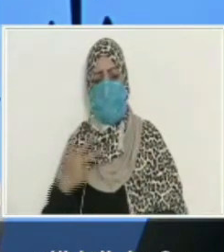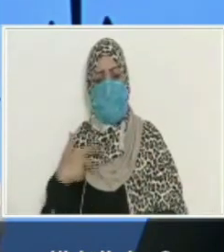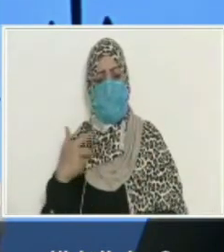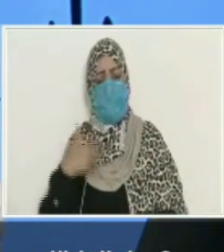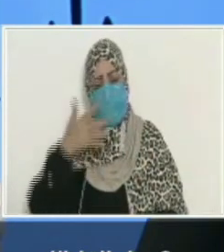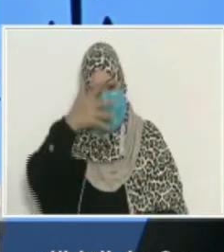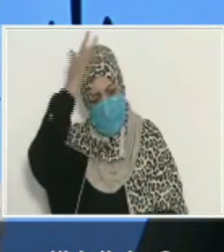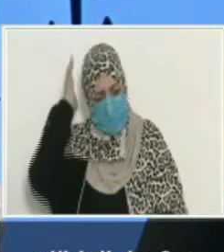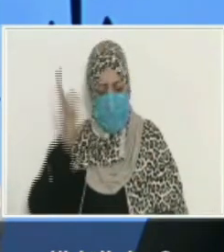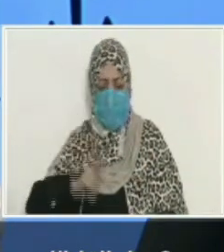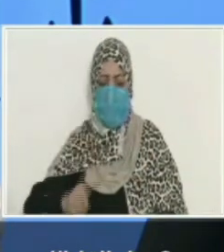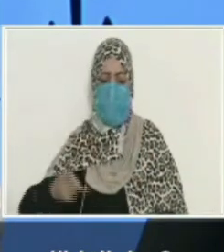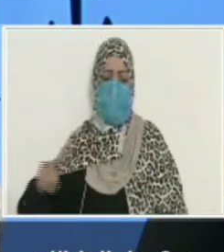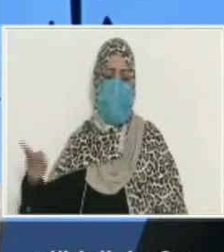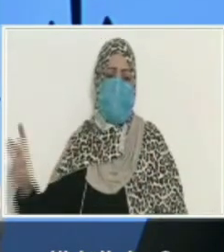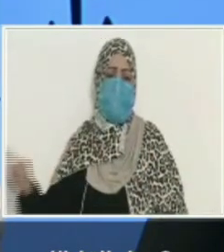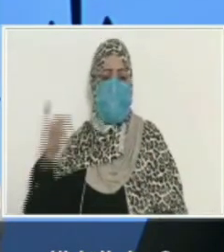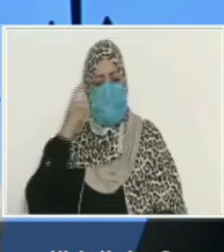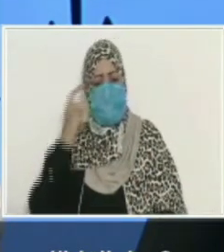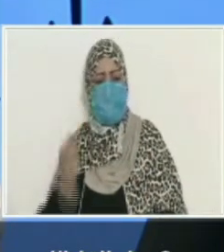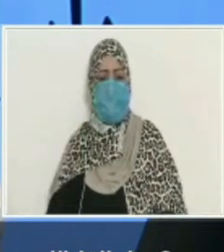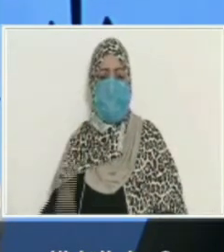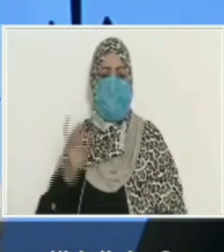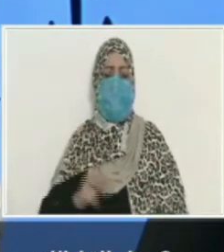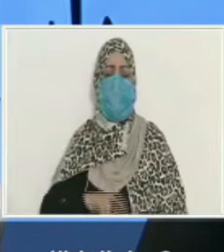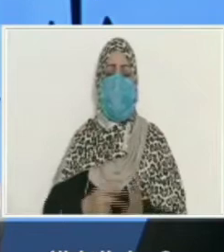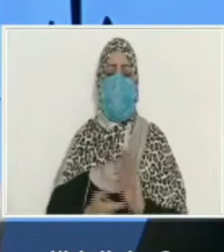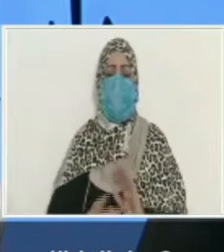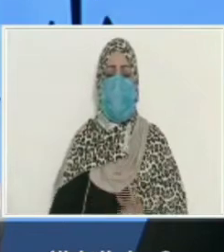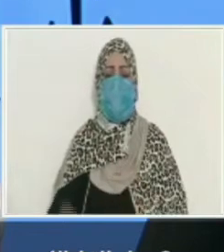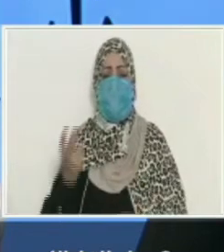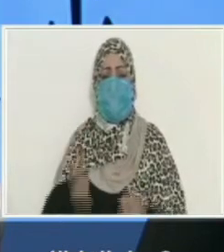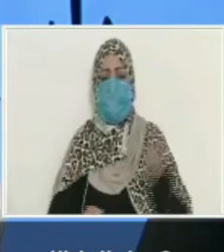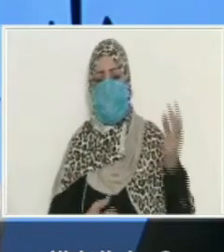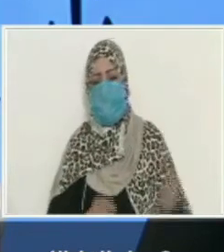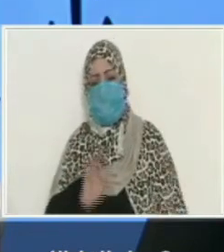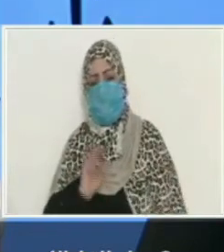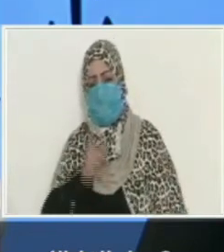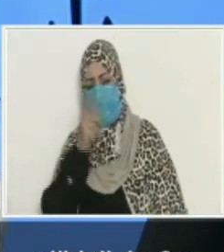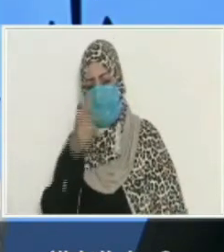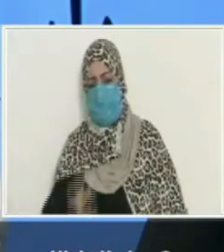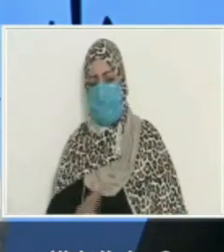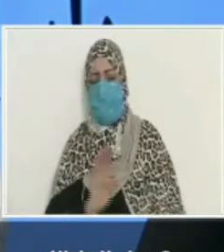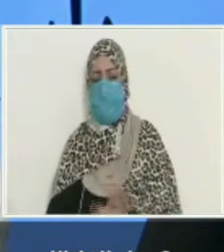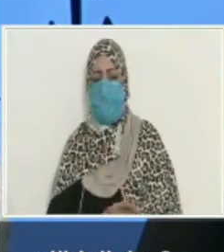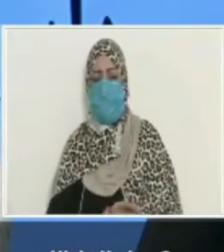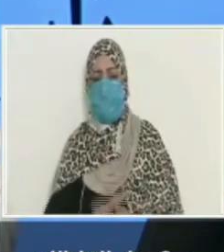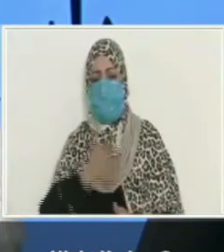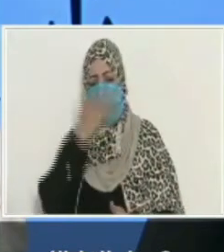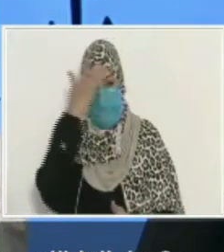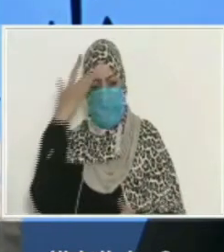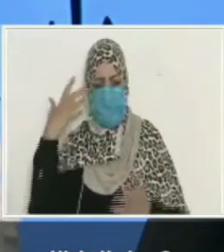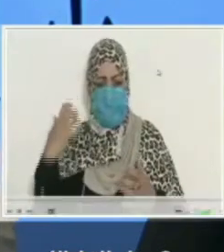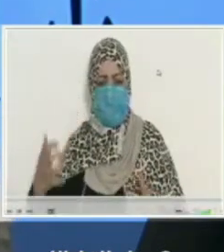ورأى فيها برأي من الأئمة المجتهدين وعمل به لا ينقض الاجتهاد بالاجتهاد، كما قال الإمام عمر بن الخطاب رضي الله